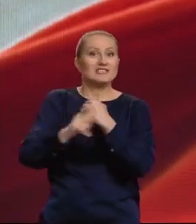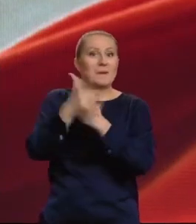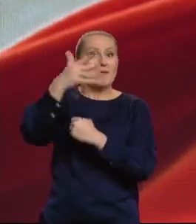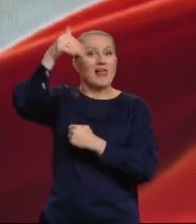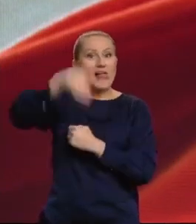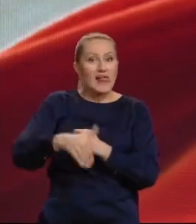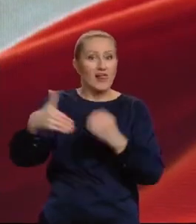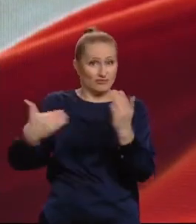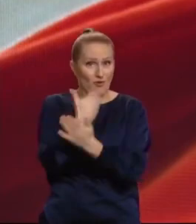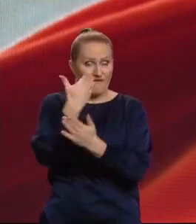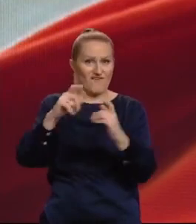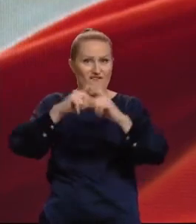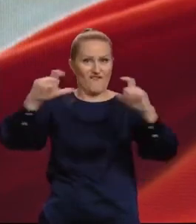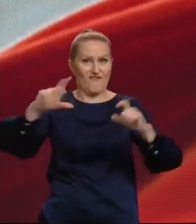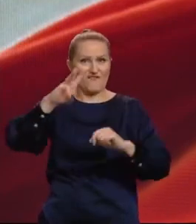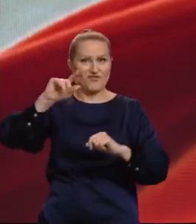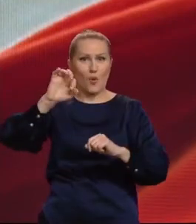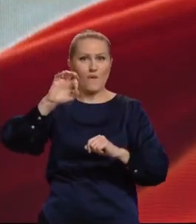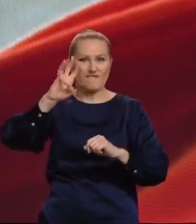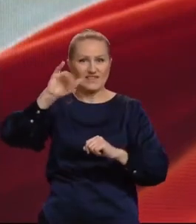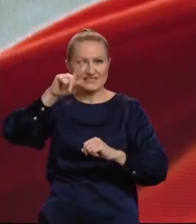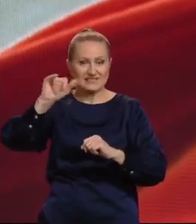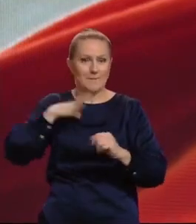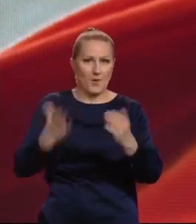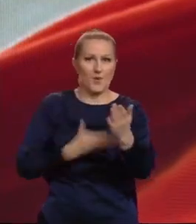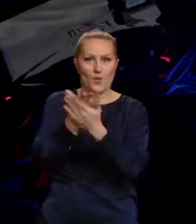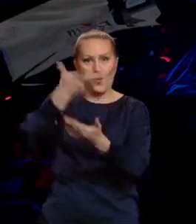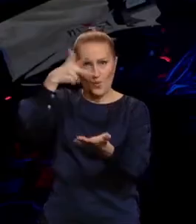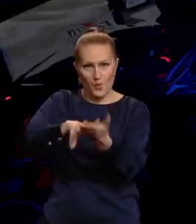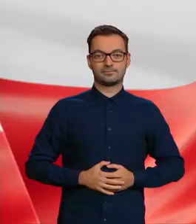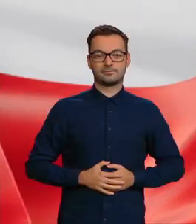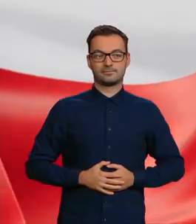nowych wniosków wizowych zostało zakontraktowanych przez ten rząd.